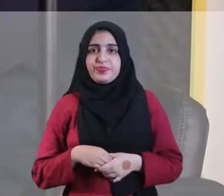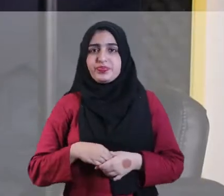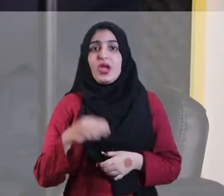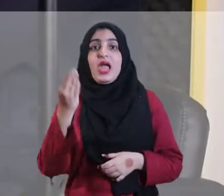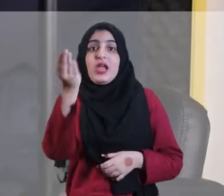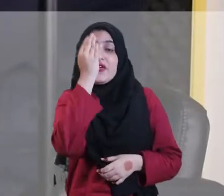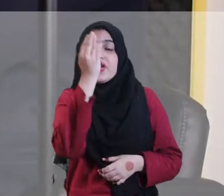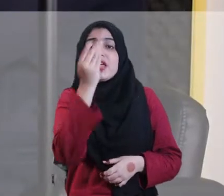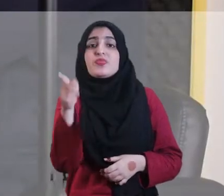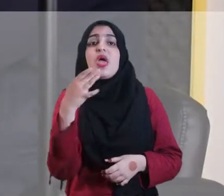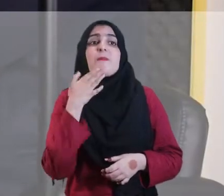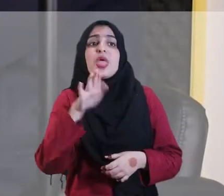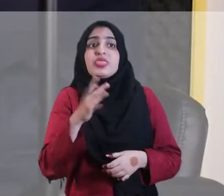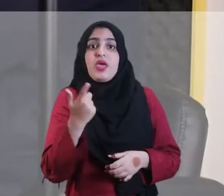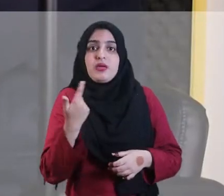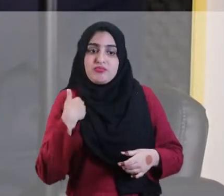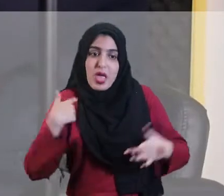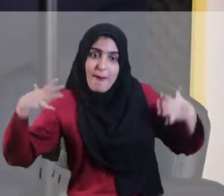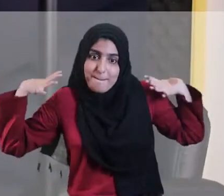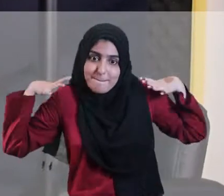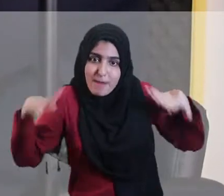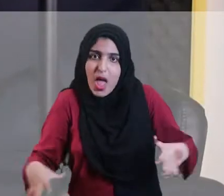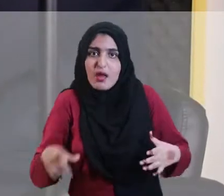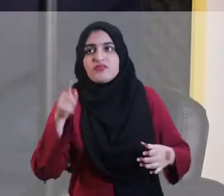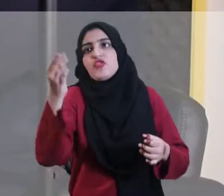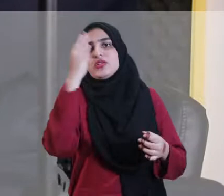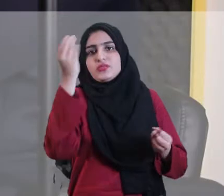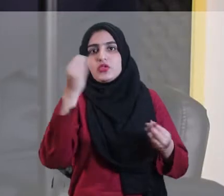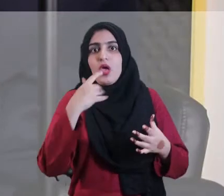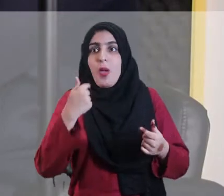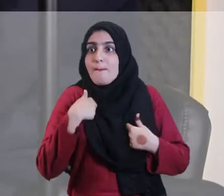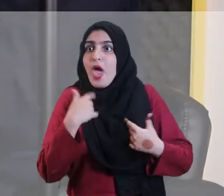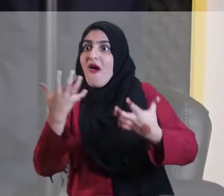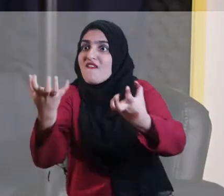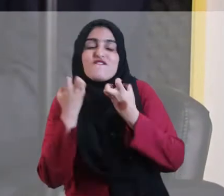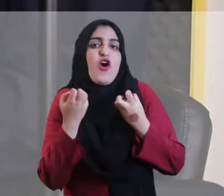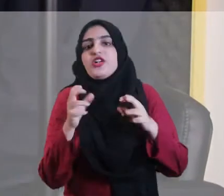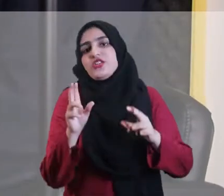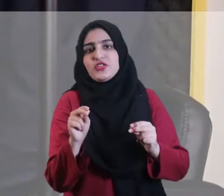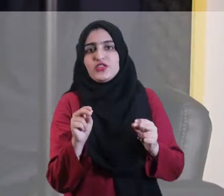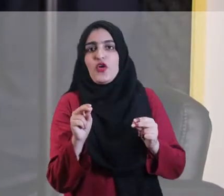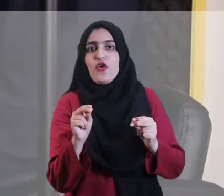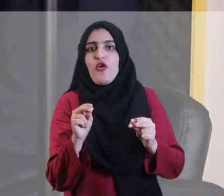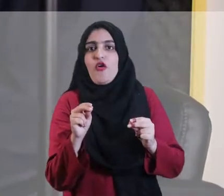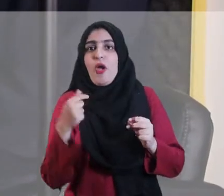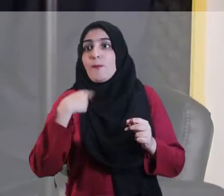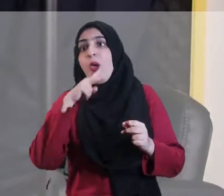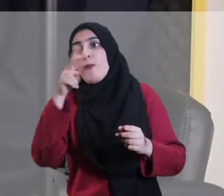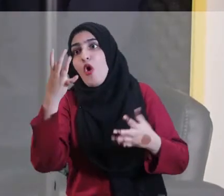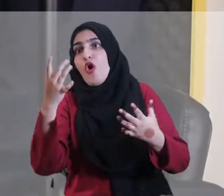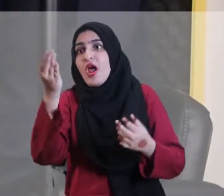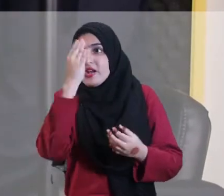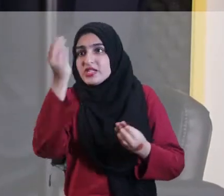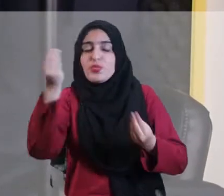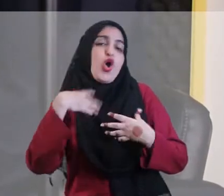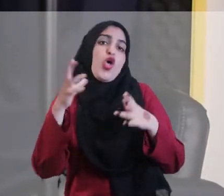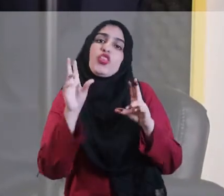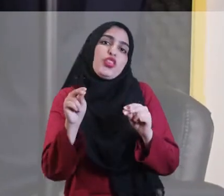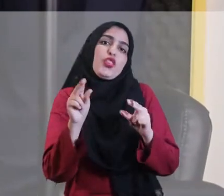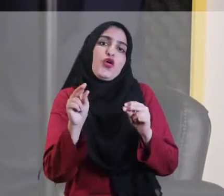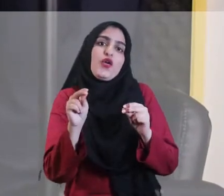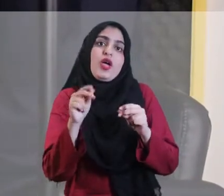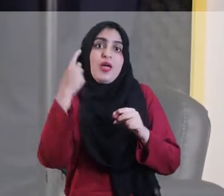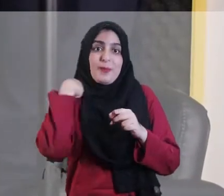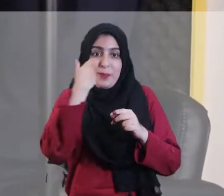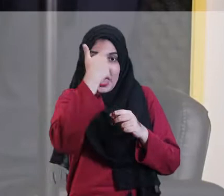रिस्पेक्टेड समथिंग यू वांट एंड रिस्पेक्ट समथिंग डार्विन यू रफ अपने काम से पहचाने